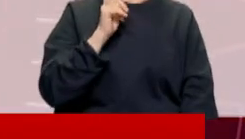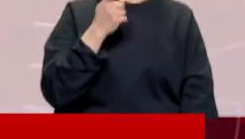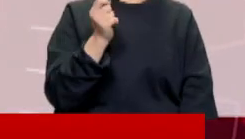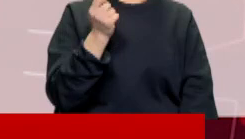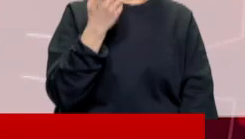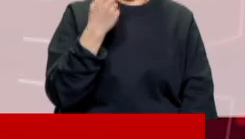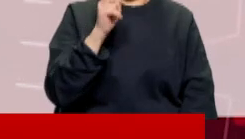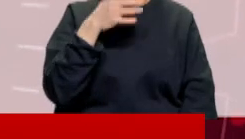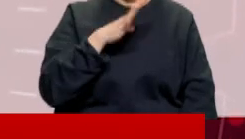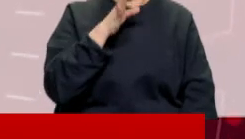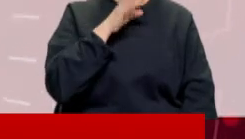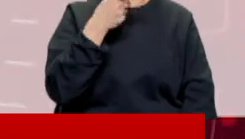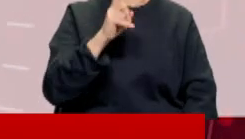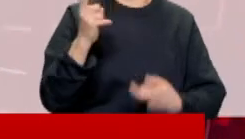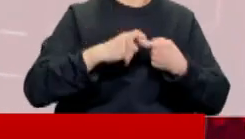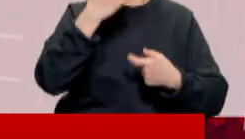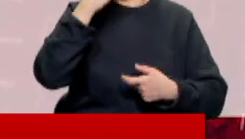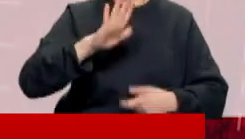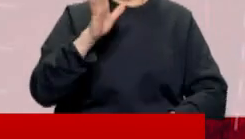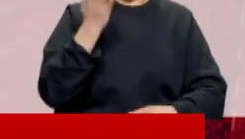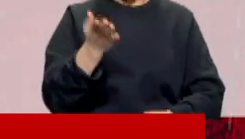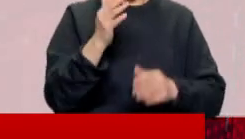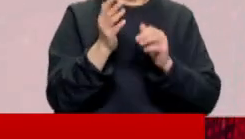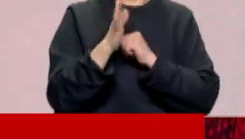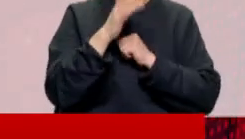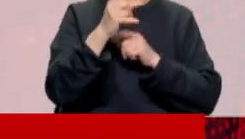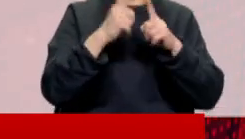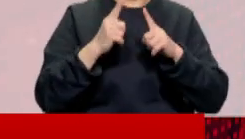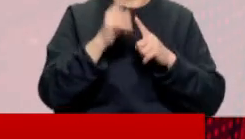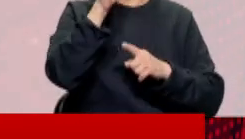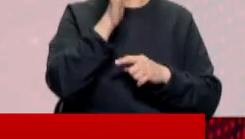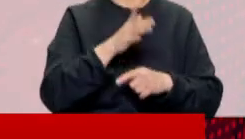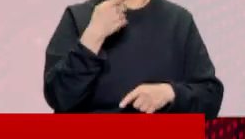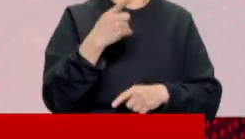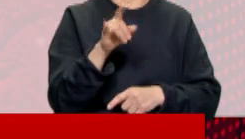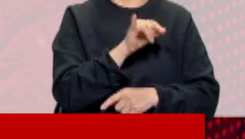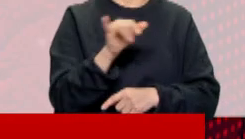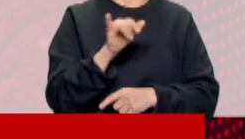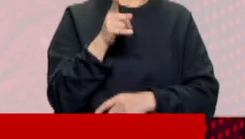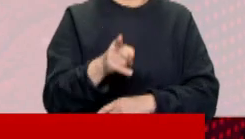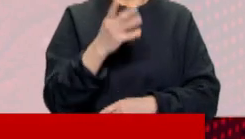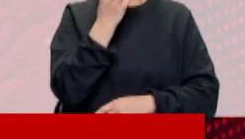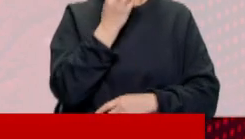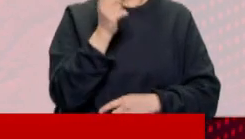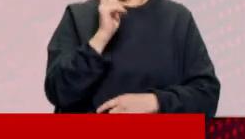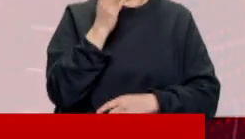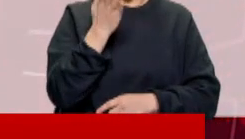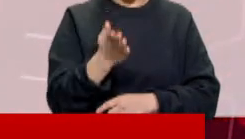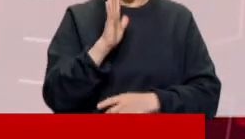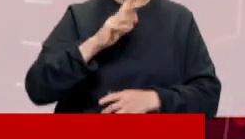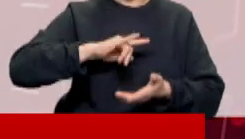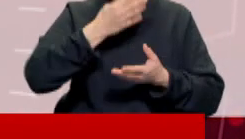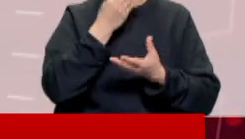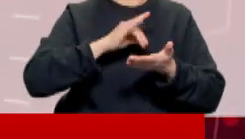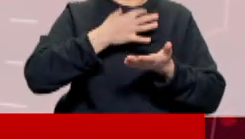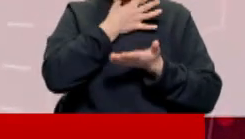öğretmen var 400 bine yakın atama bekleyen öğretmenle birlikte sayıları 500 bine yaklaşıyor kadrolu öğretmenlerin de